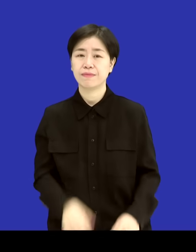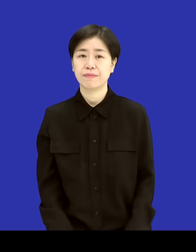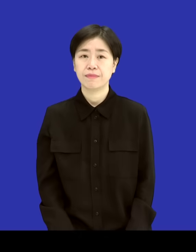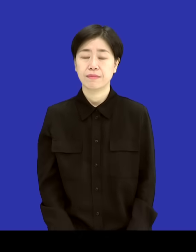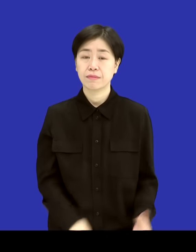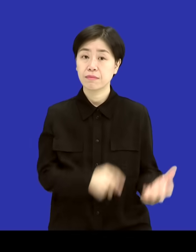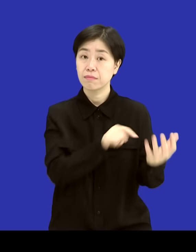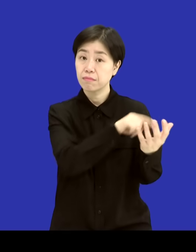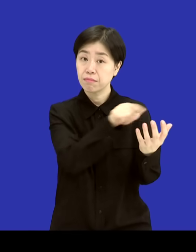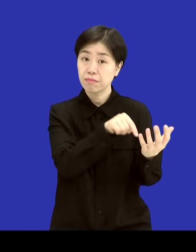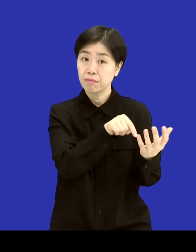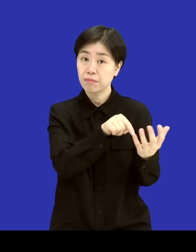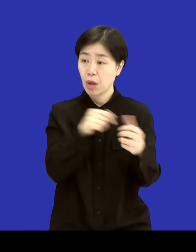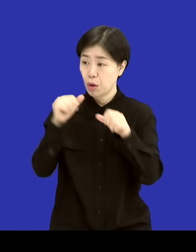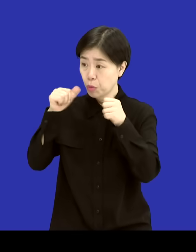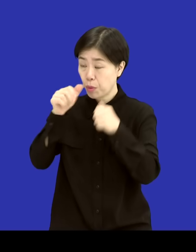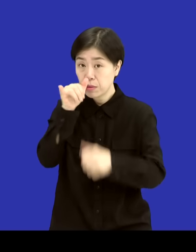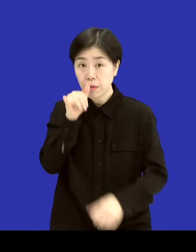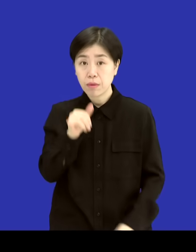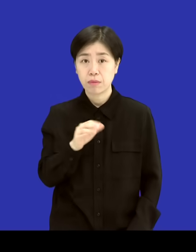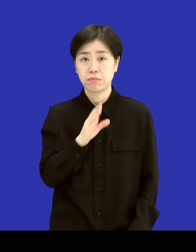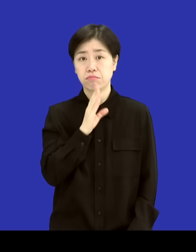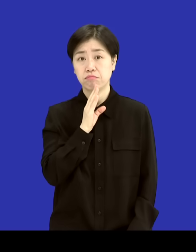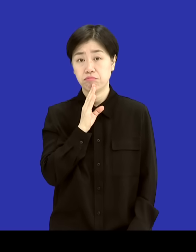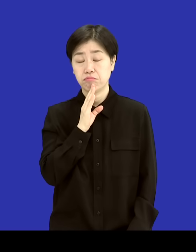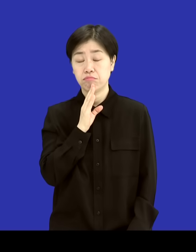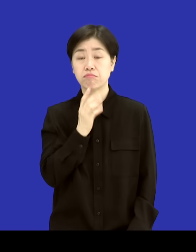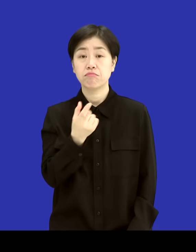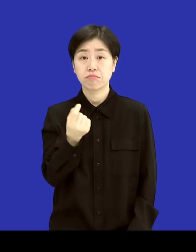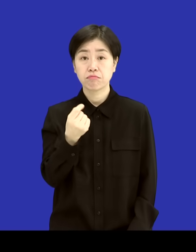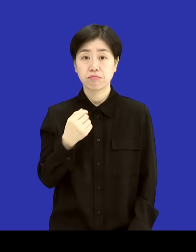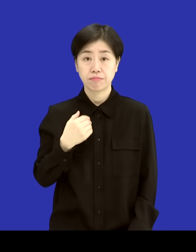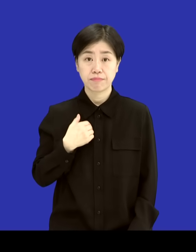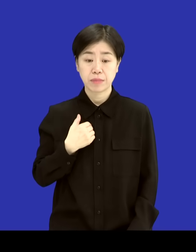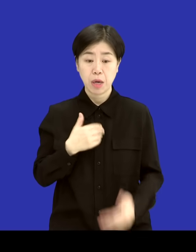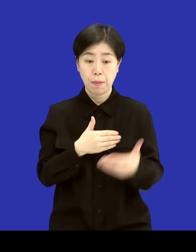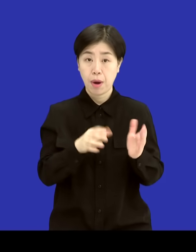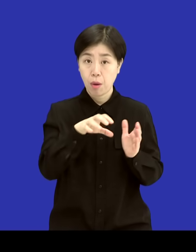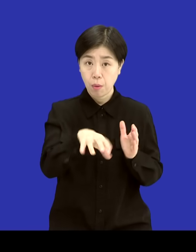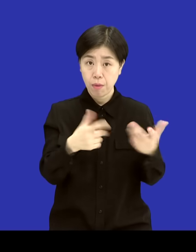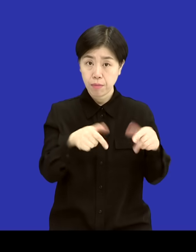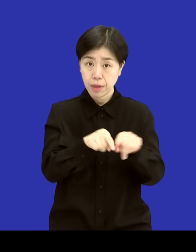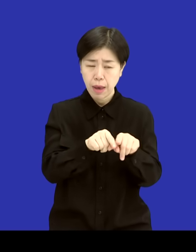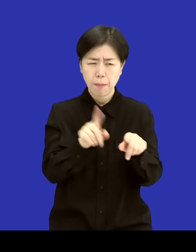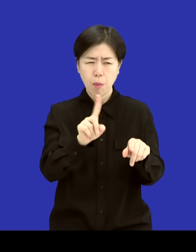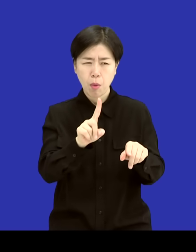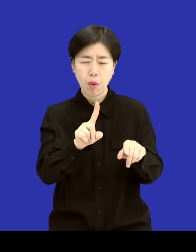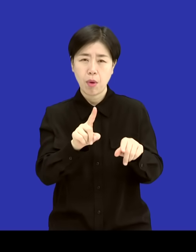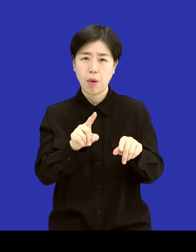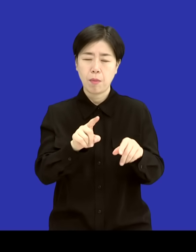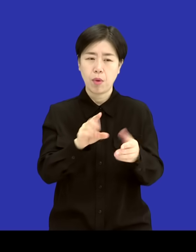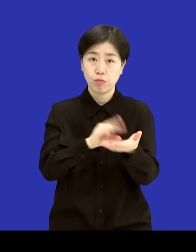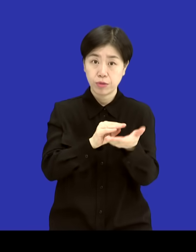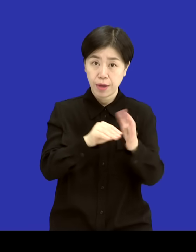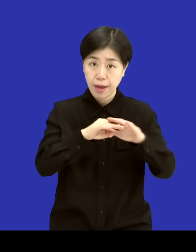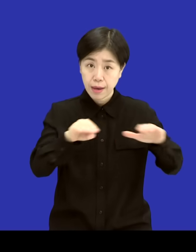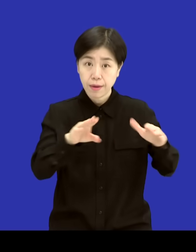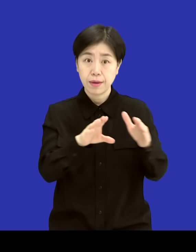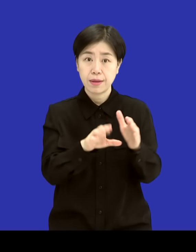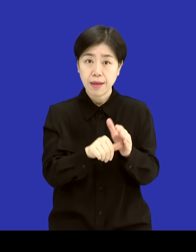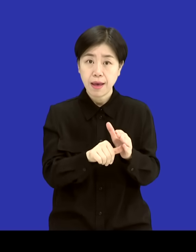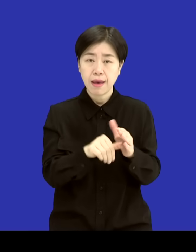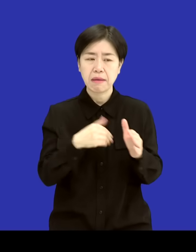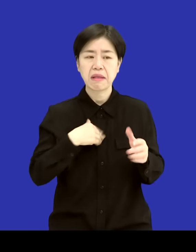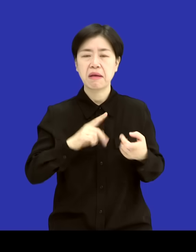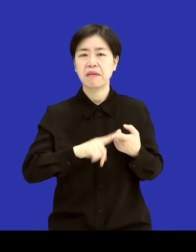않아요. 놀리거나 그런 것도 사실은 좀 반에서 그런 조별 과제 같은 걸 할 때 이럴 때도 네. 괜히 저한테 뭐